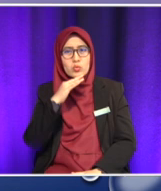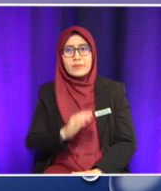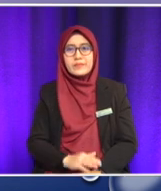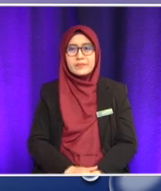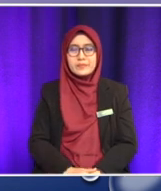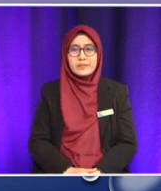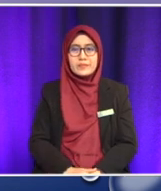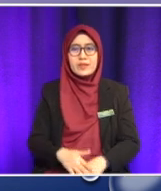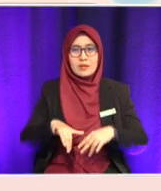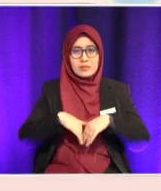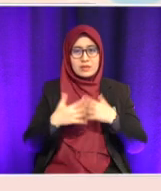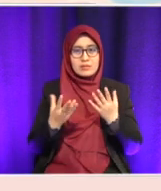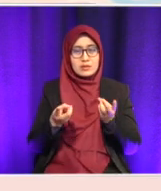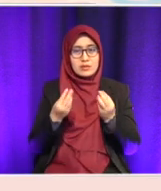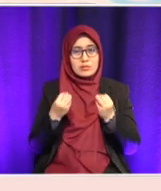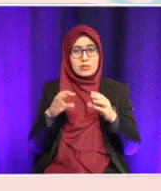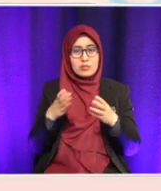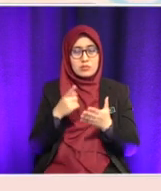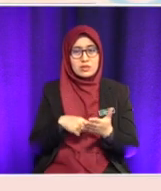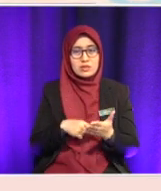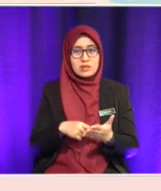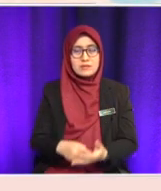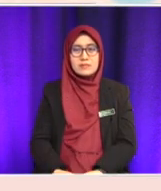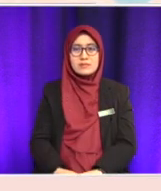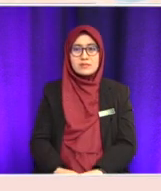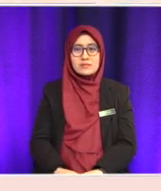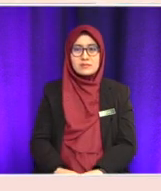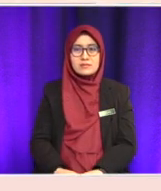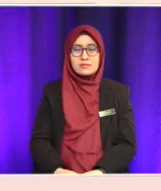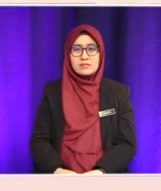bagaimana itu anda untuk menghadapinya